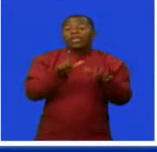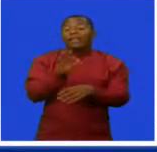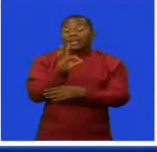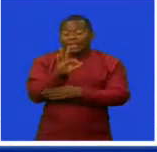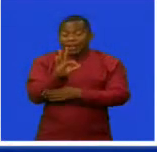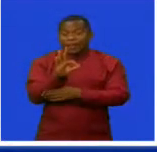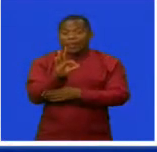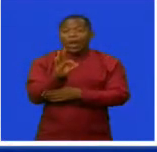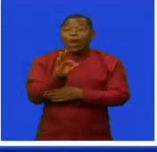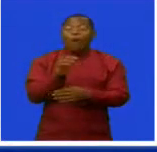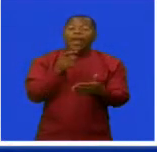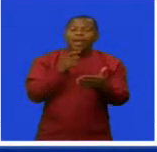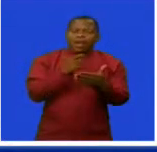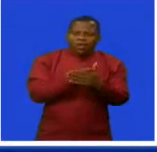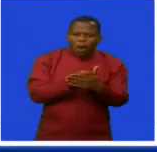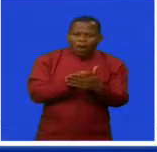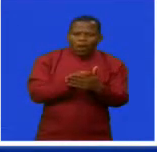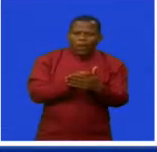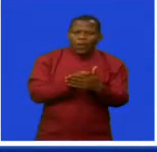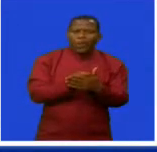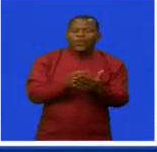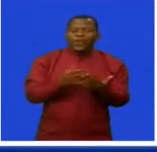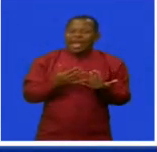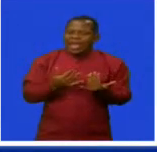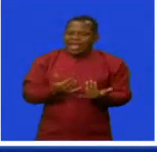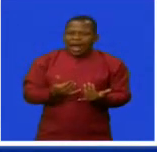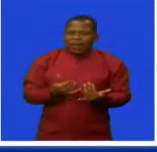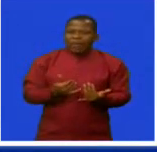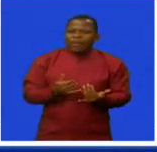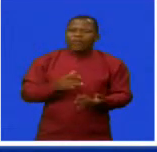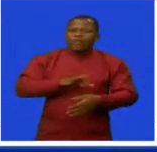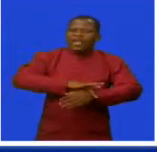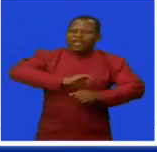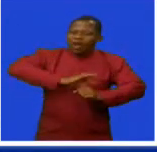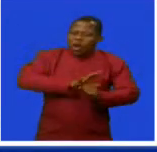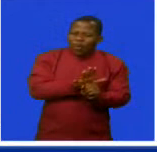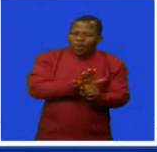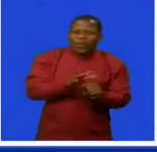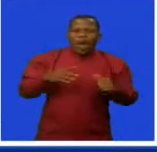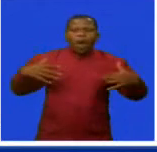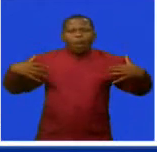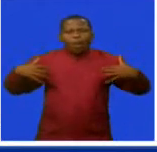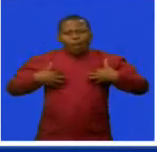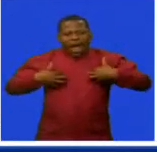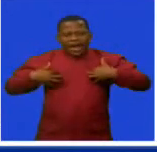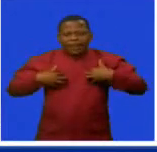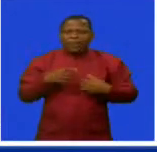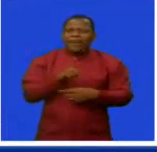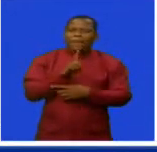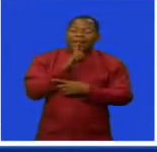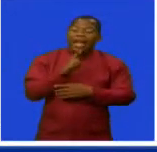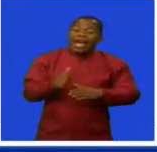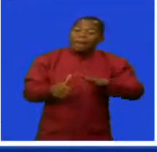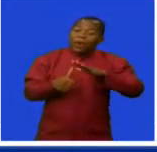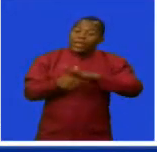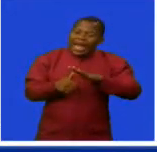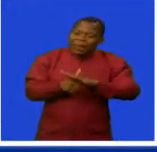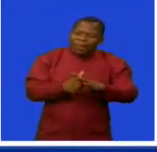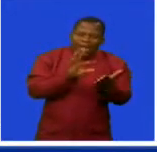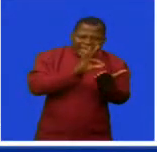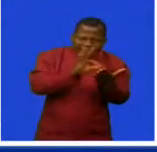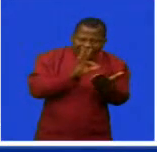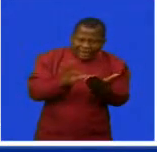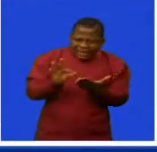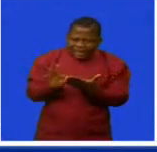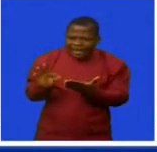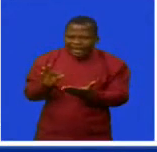nakajojo bekusibeka kabi kakhulu nje inyalo lokune-COVID ivele i-cleanliness iyadingakala kakhulu so kubi lesikhazale